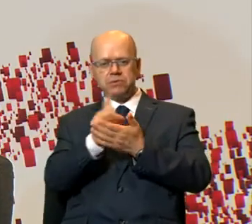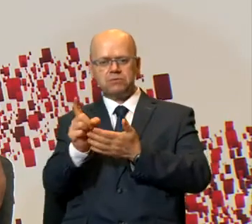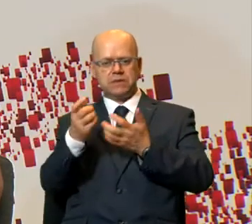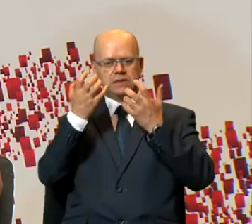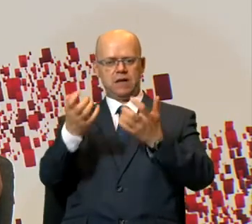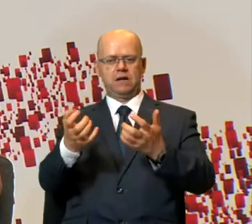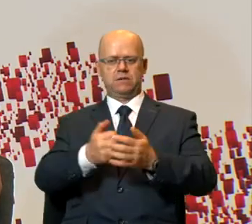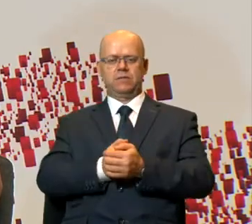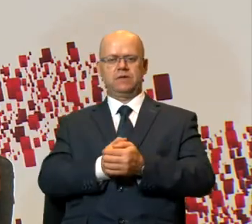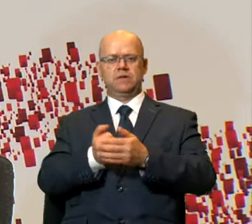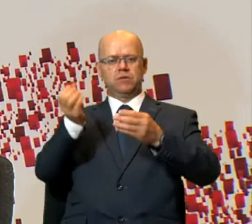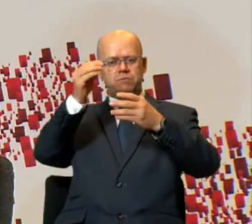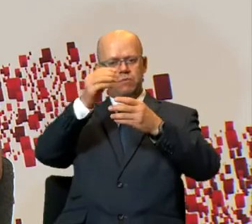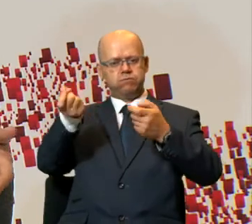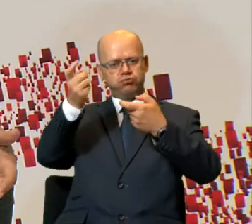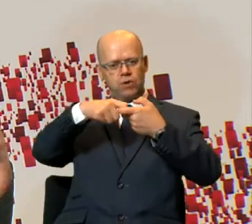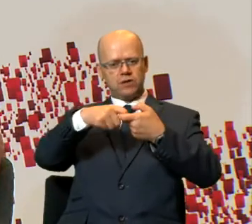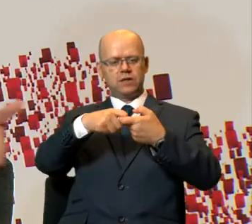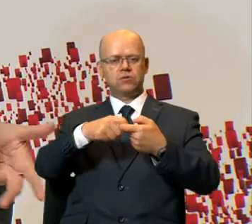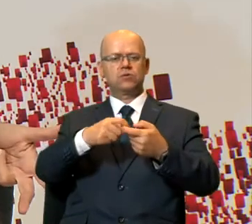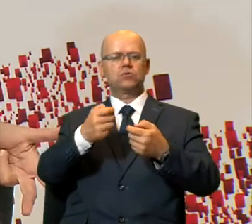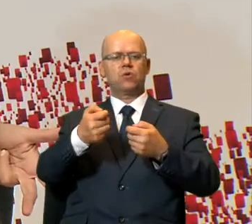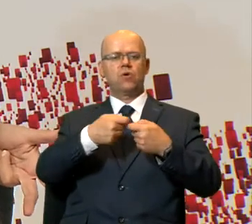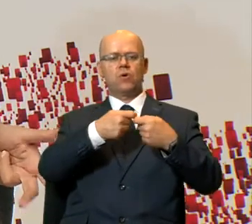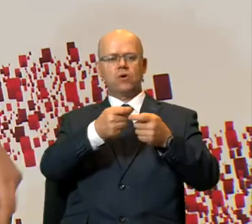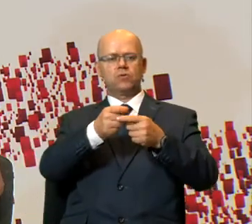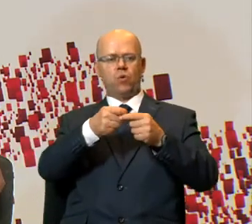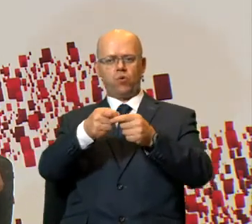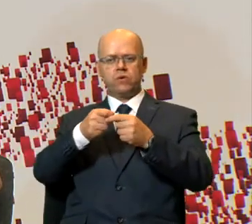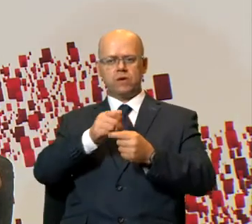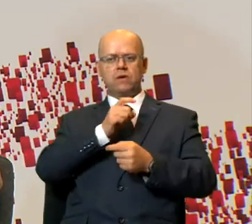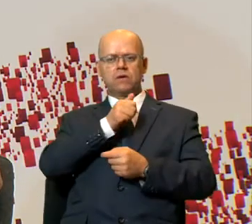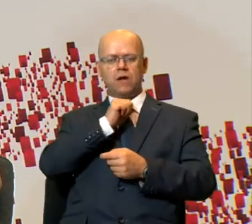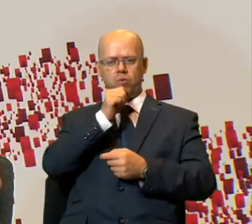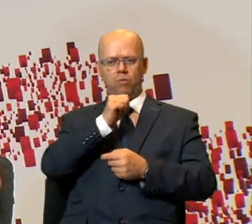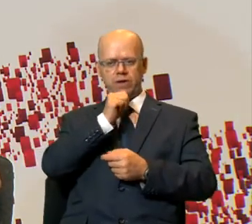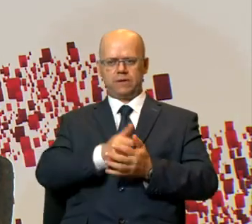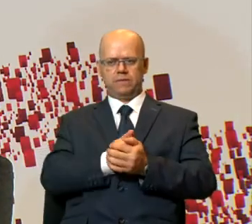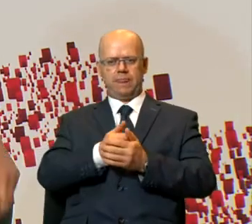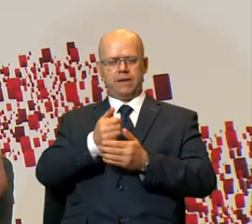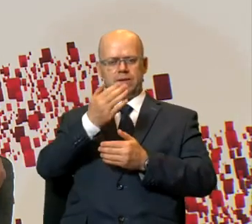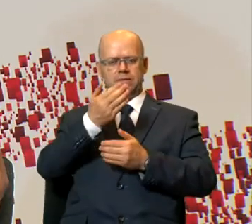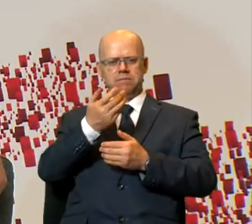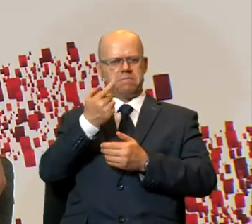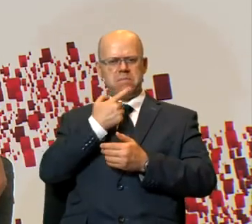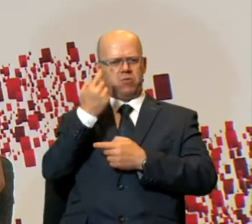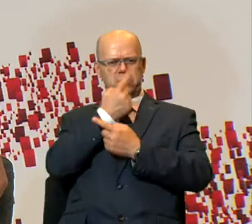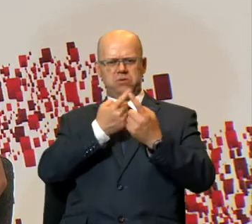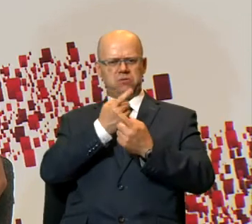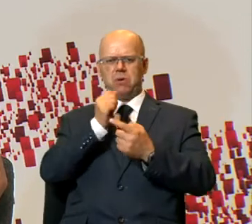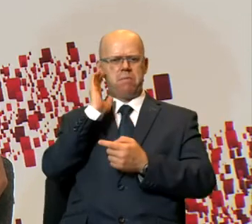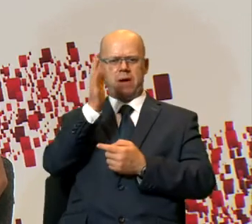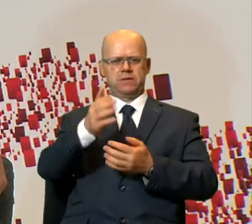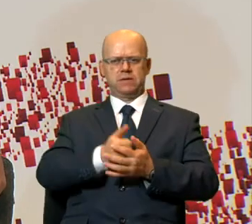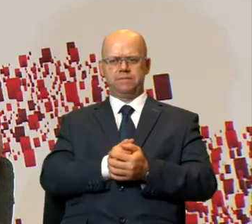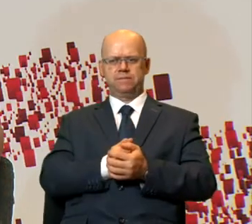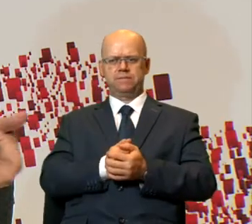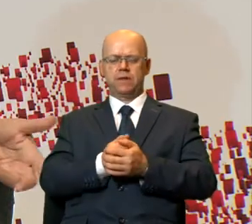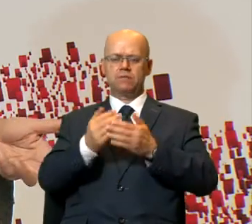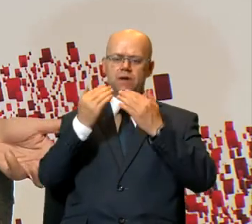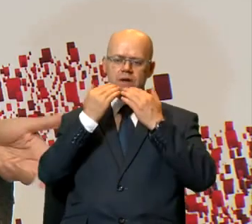przyspieszenie. Mało zastanawiając się, mało dyskutując nad tym, co się dzieje, dlatego bardzo za tą książkę i